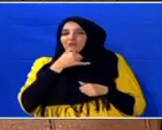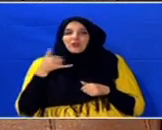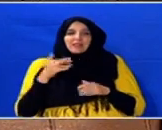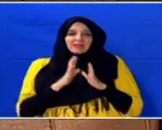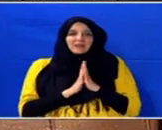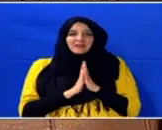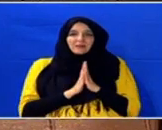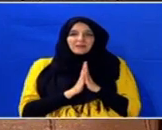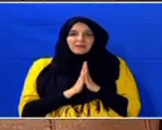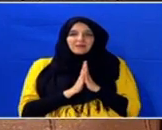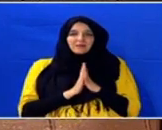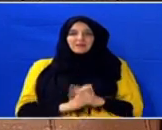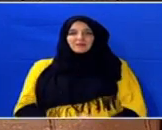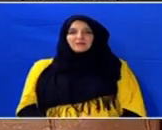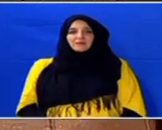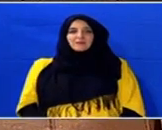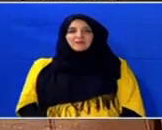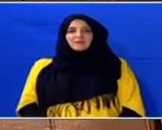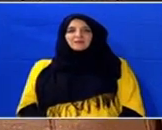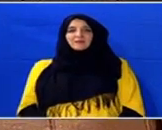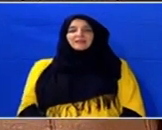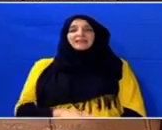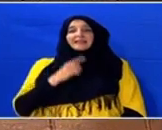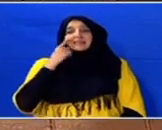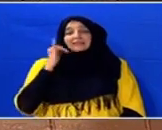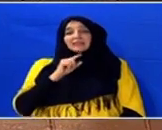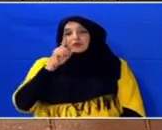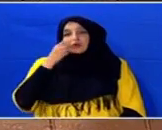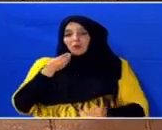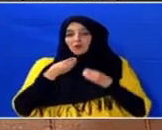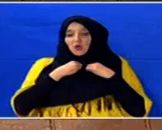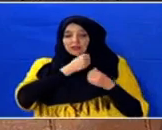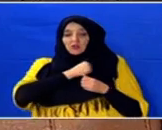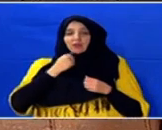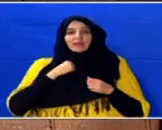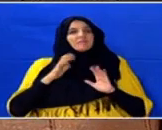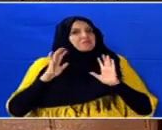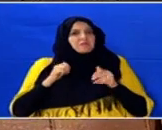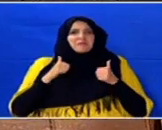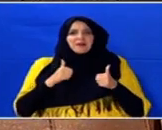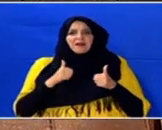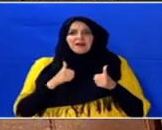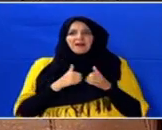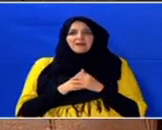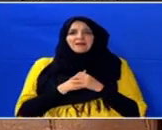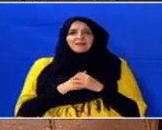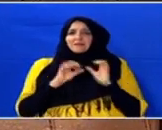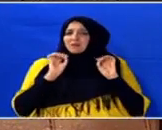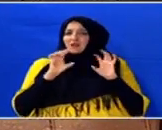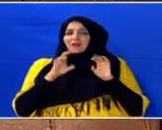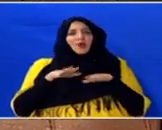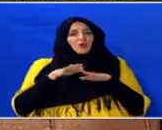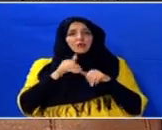والخميس، إذن قالت إذا أعطاني ربي الصحة عادي، أعطلها ربي الصحة الله يبارك